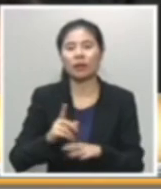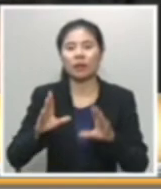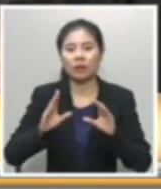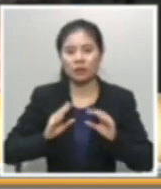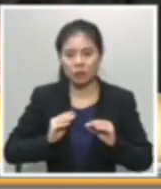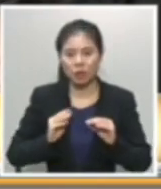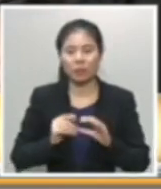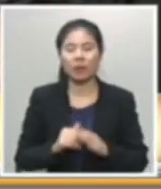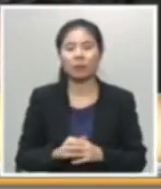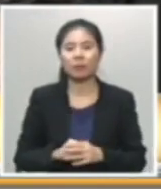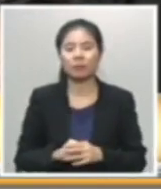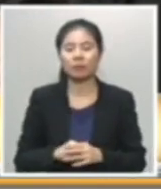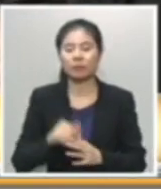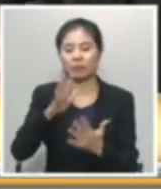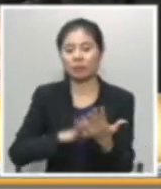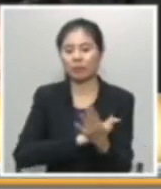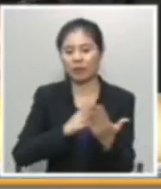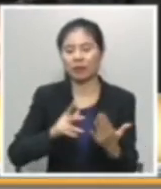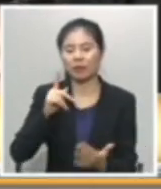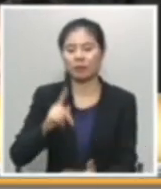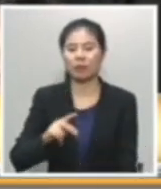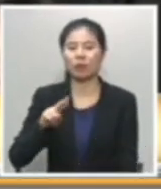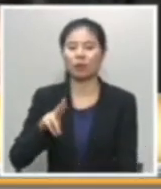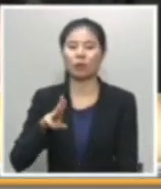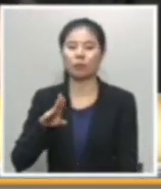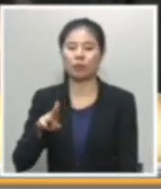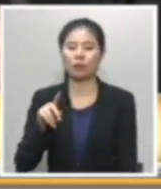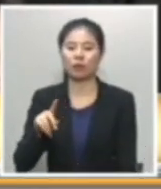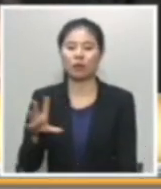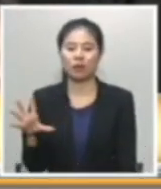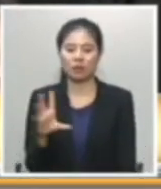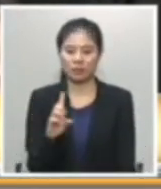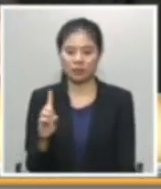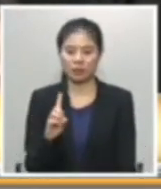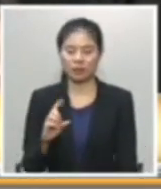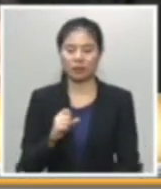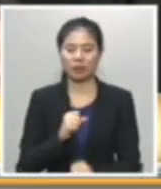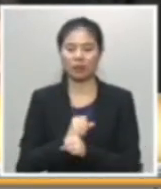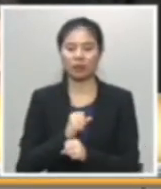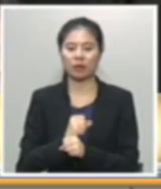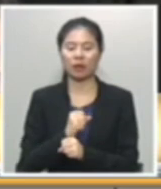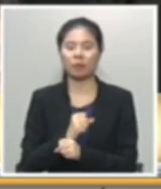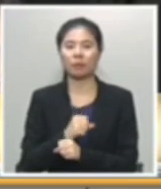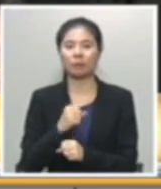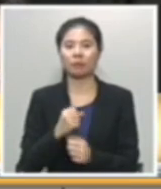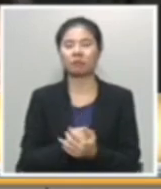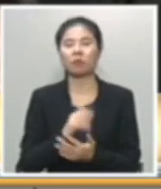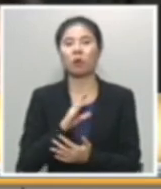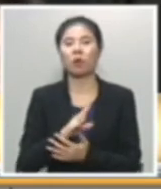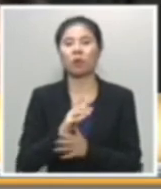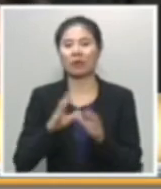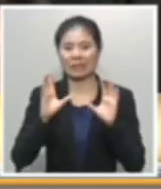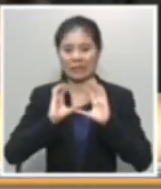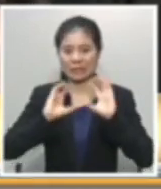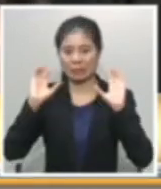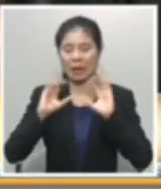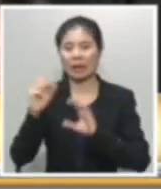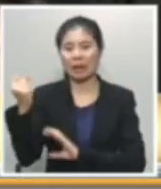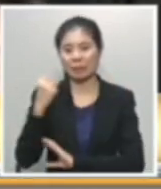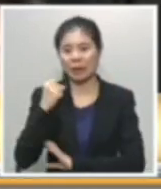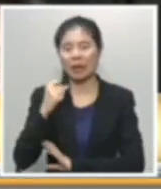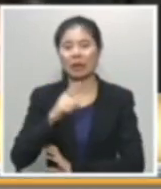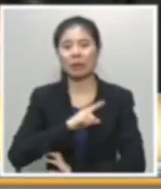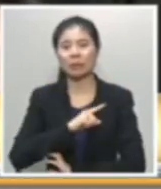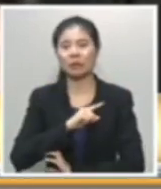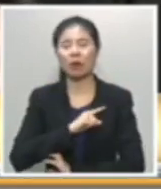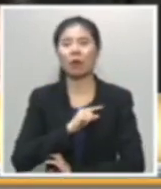นะร่างปฏิบัตินะที่มาจากการกระทำของคณะรัฐมนตรีหรือรัฐบาลที่ไม่มีอำนาจหน้าที่น